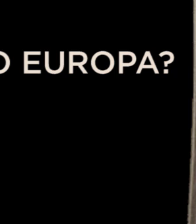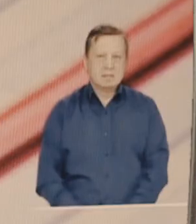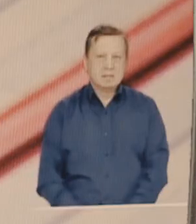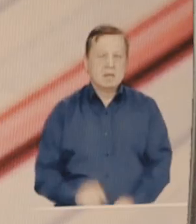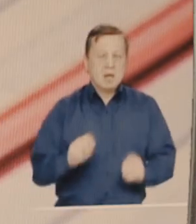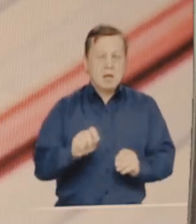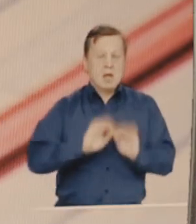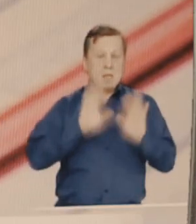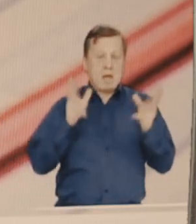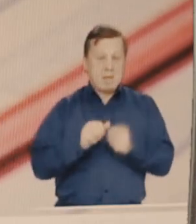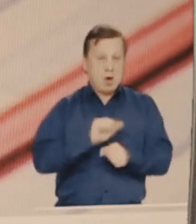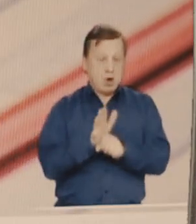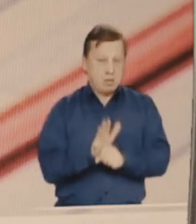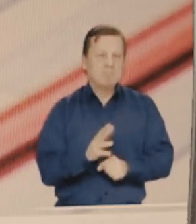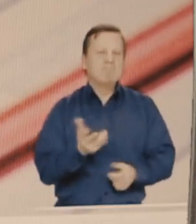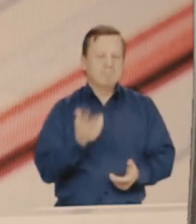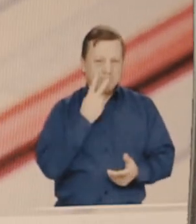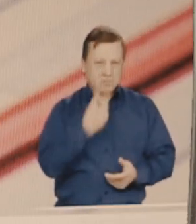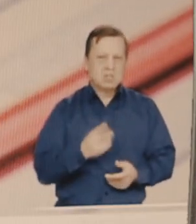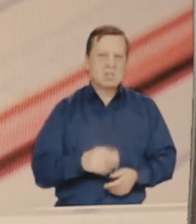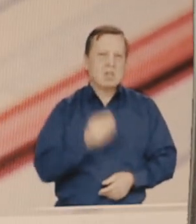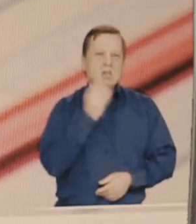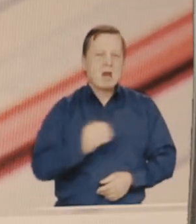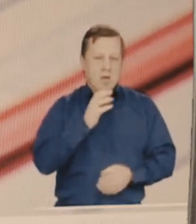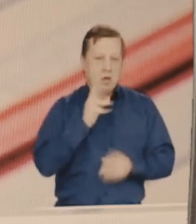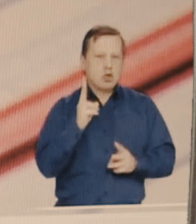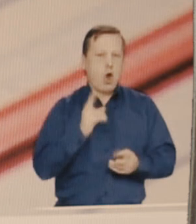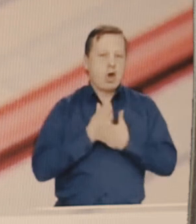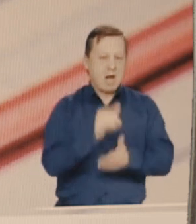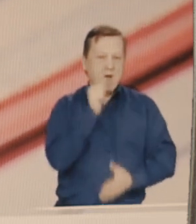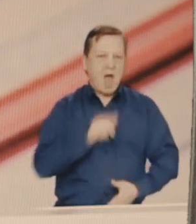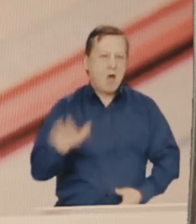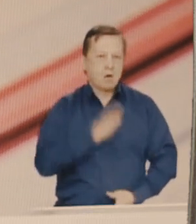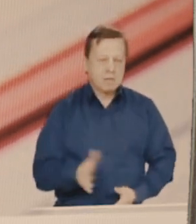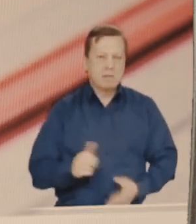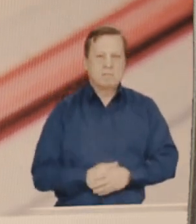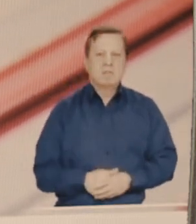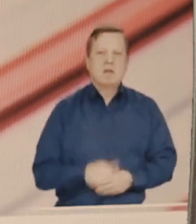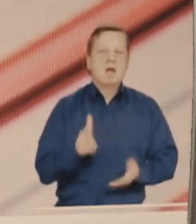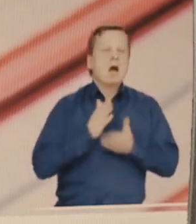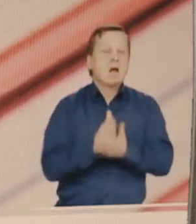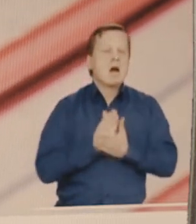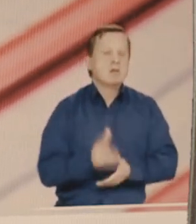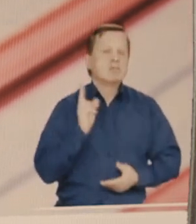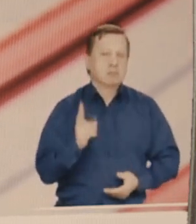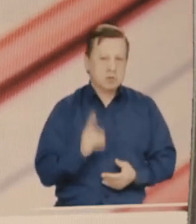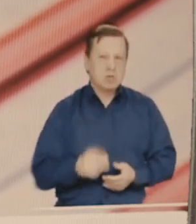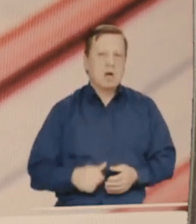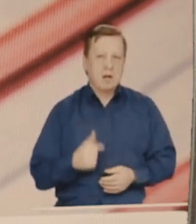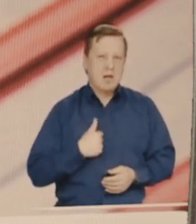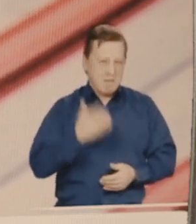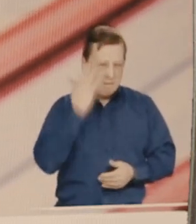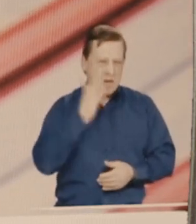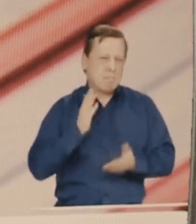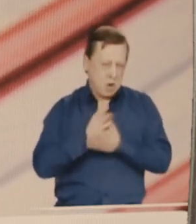Pandemia koronawirusa najlepiej pokazała rzeczywiście, kto dzisiaj radzi sobie w Europie. W Europie poradziły sobie i radzą sobie z tą pandemią i wierzę, że sobie